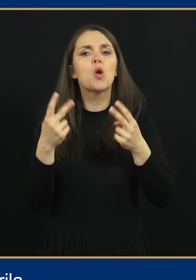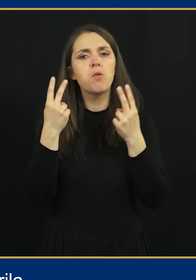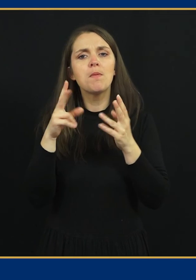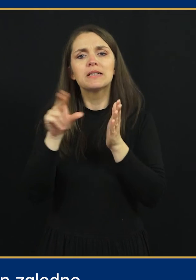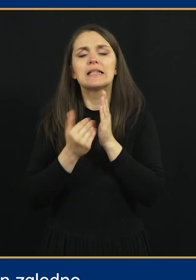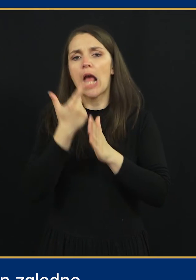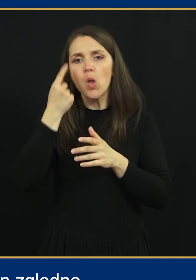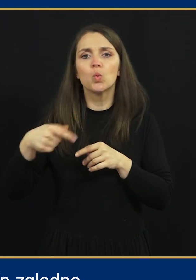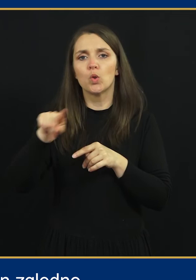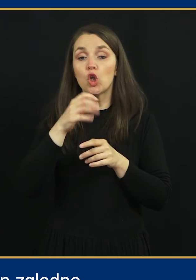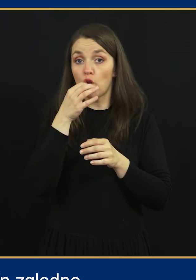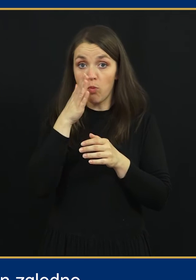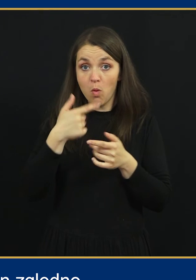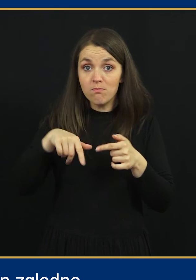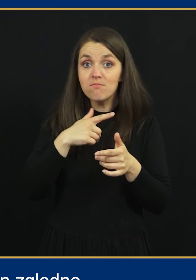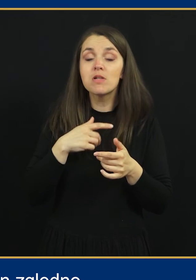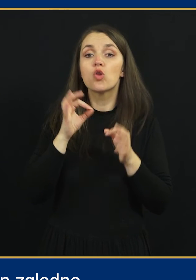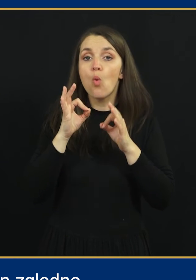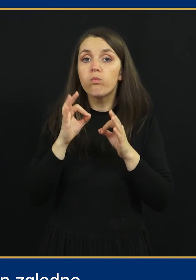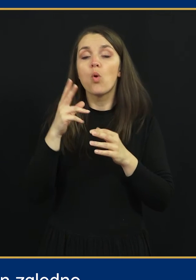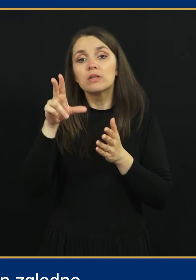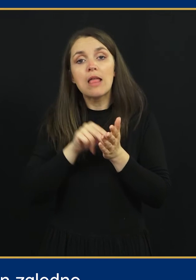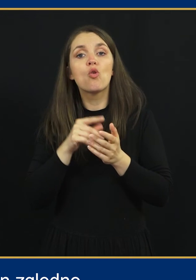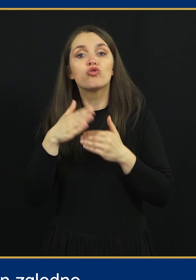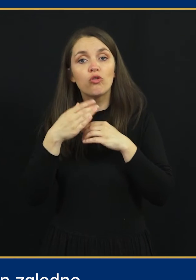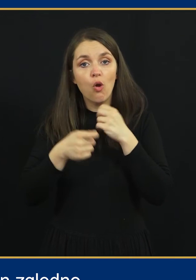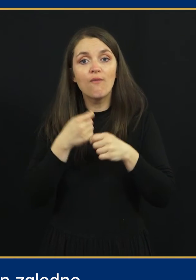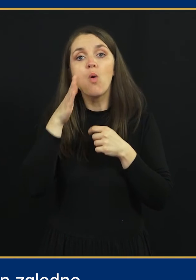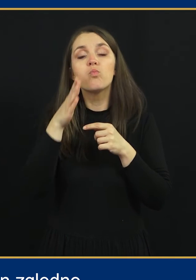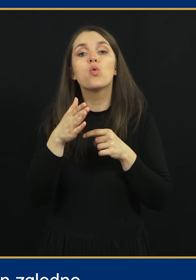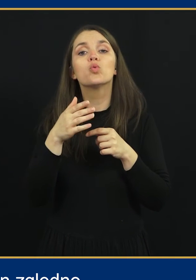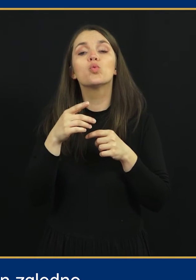ljudem. Če bomo mi med seboj dobro in zgledno sodelovali, bodo